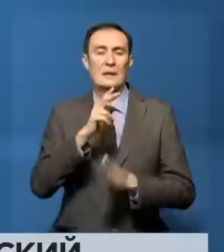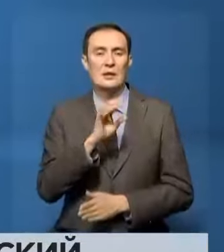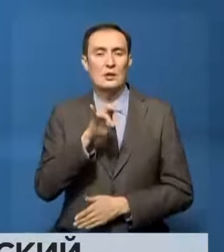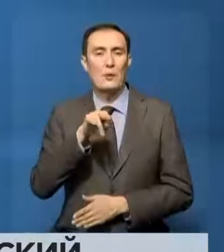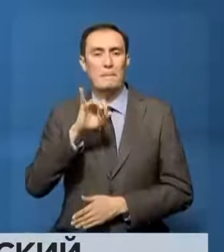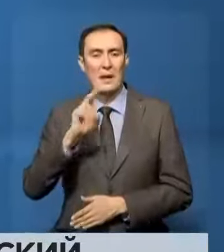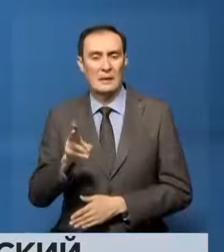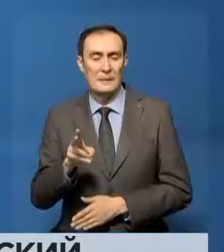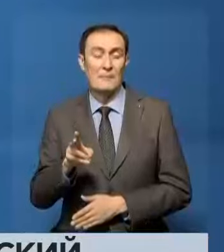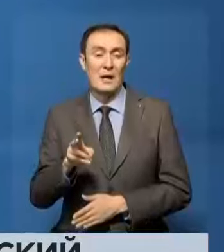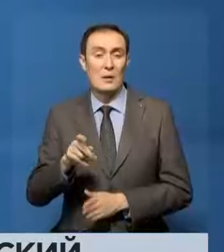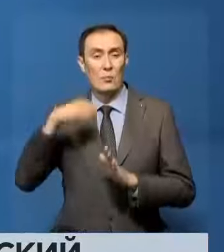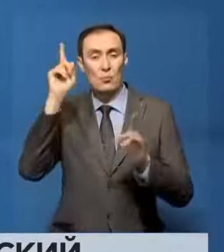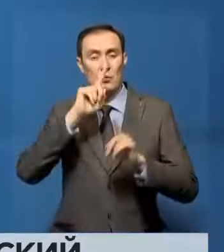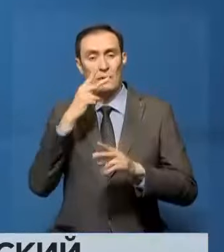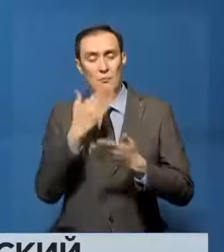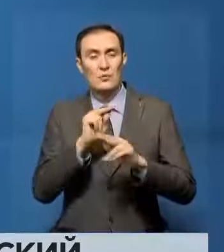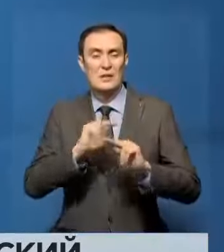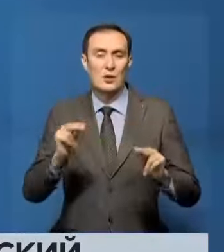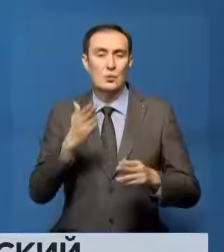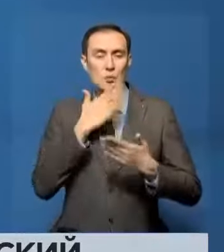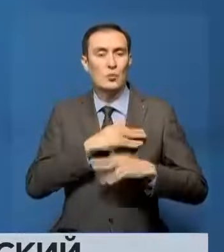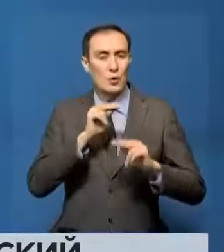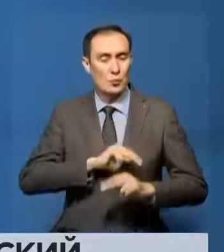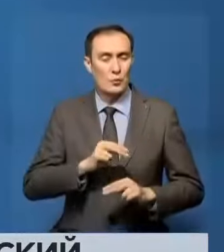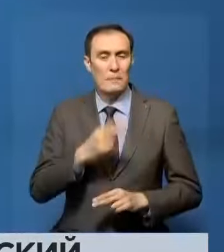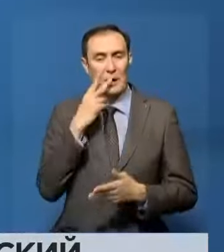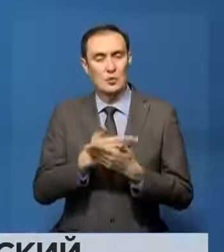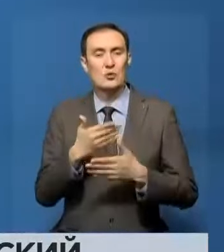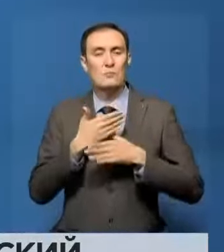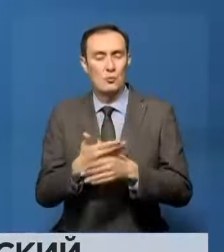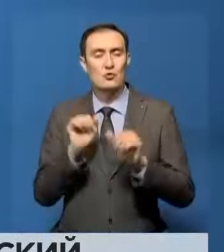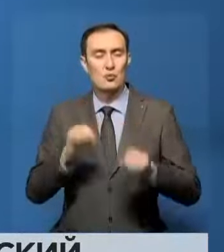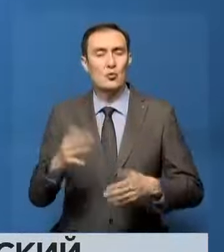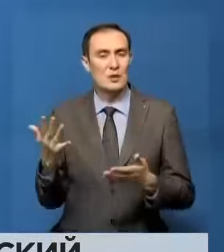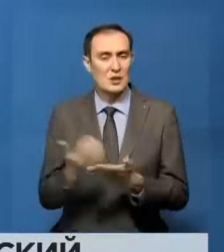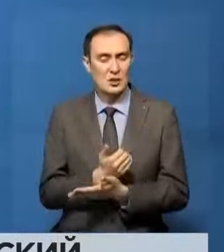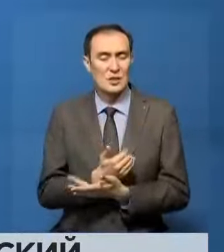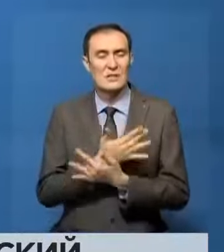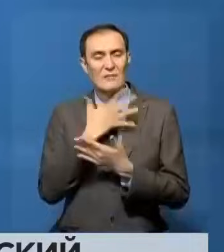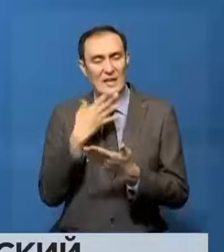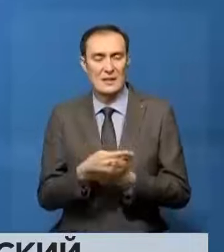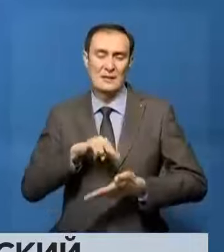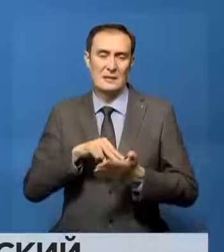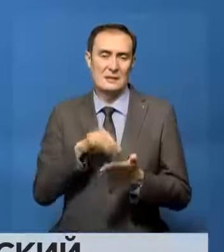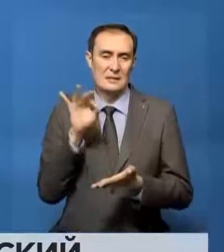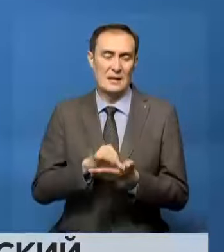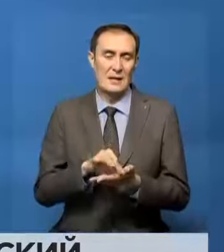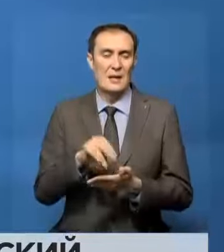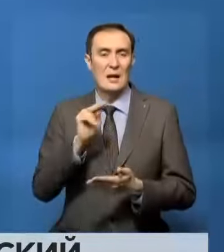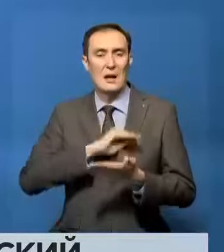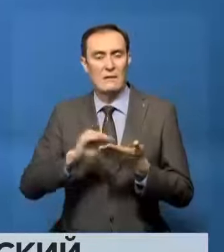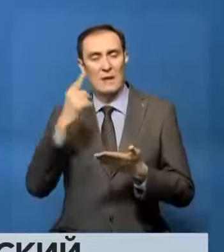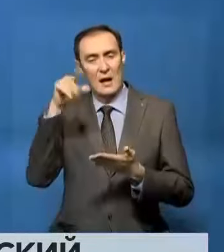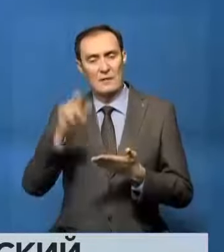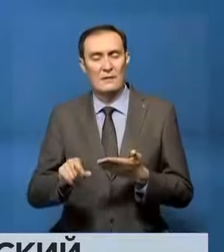11 IMAX Синтай». Мультфильм приучает детей к трудолюбию и показывает, что с помощью него можно достичь всех своих целей. Работу иранских